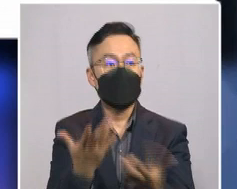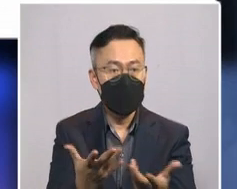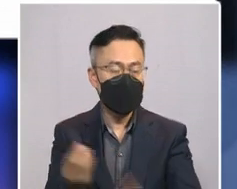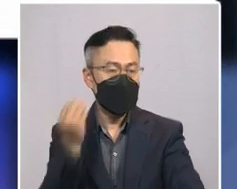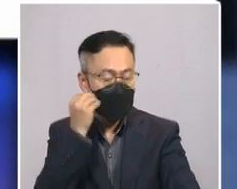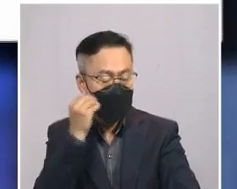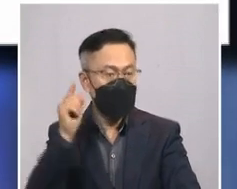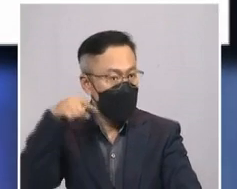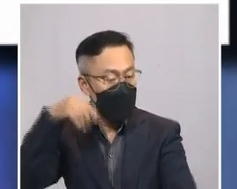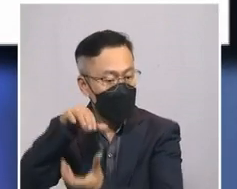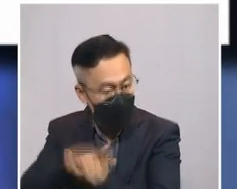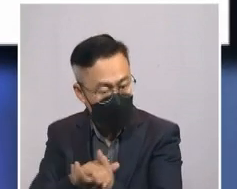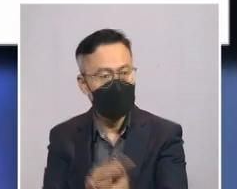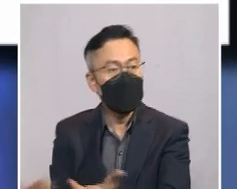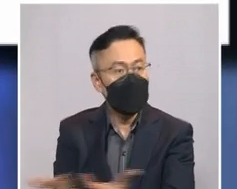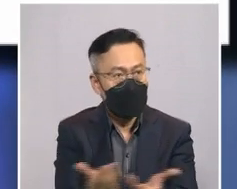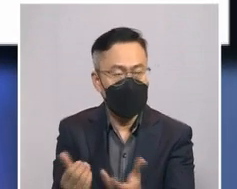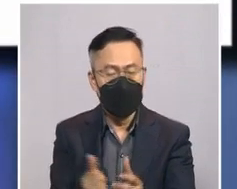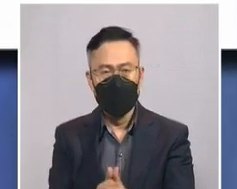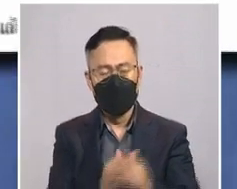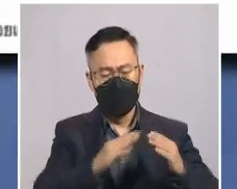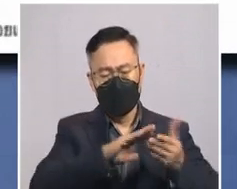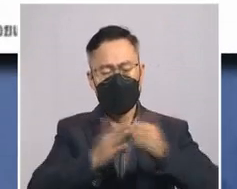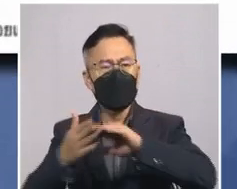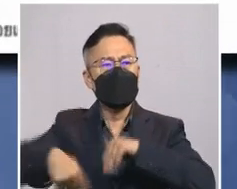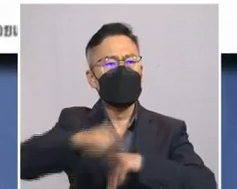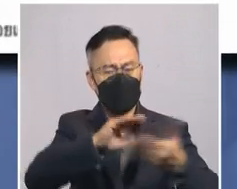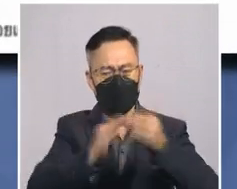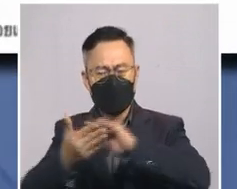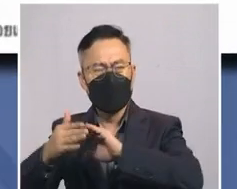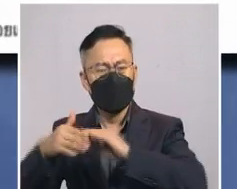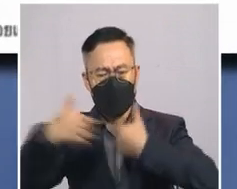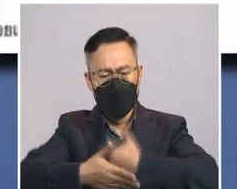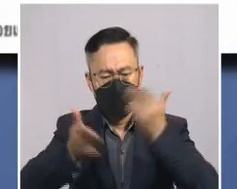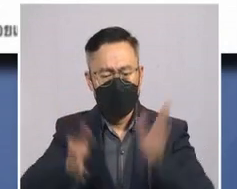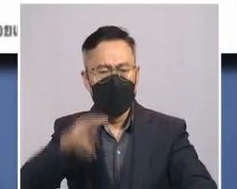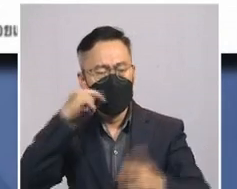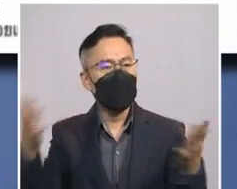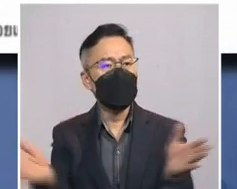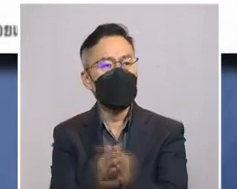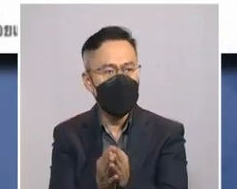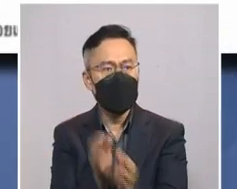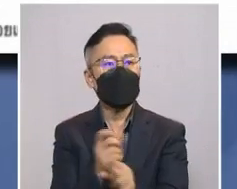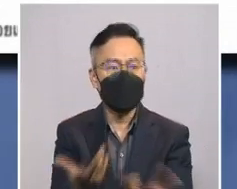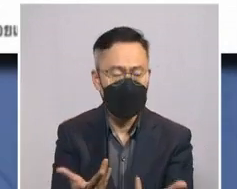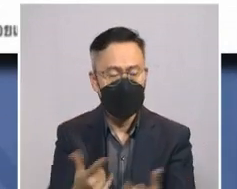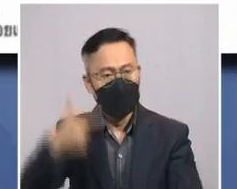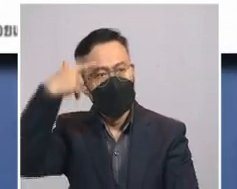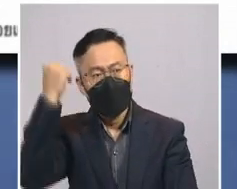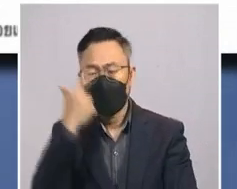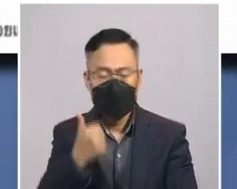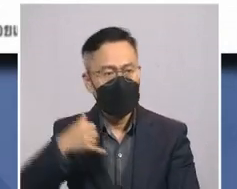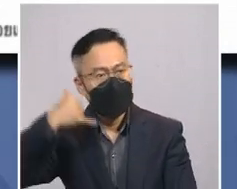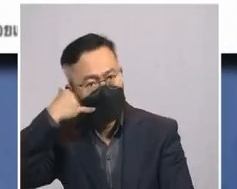าวแล้วก็อยู่ในชุมชนที่เหมือนต้องใช้ห้องน้ำร่วมกับคนอื่นด้วยดังนั้นคุณลุงไม่รู้จะทำยังไงอาจจะเพราะติดวันหยุดเสาร์อาทิตย์คุณลุงบอกโ